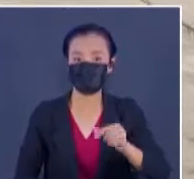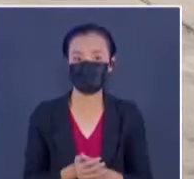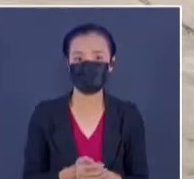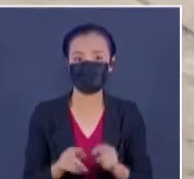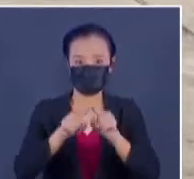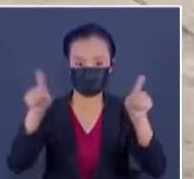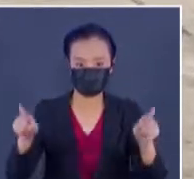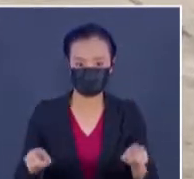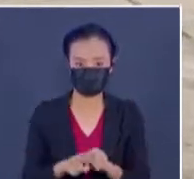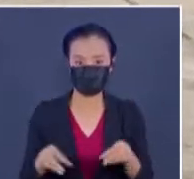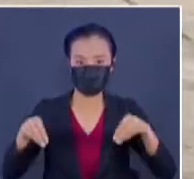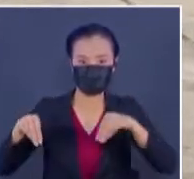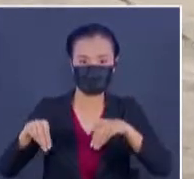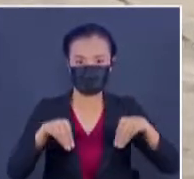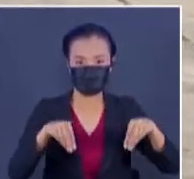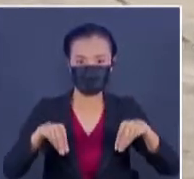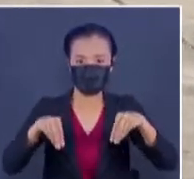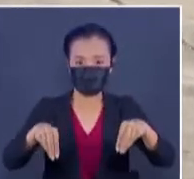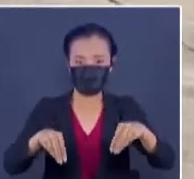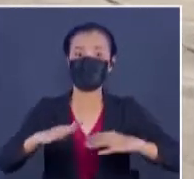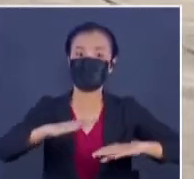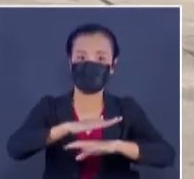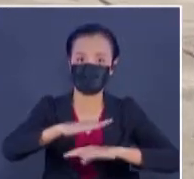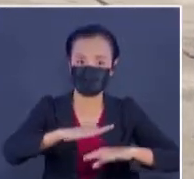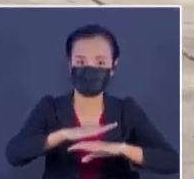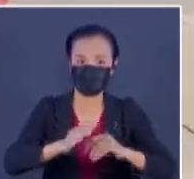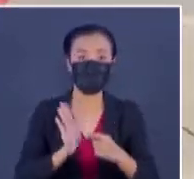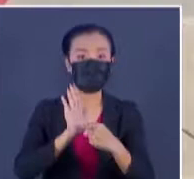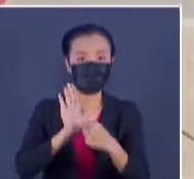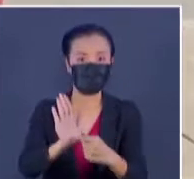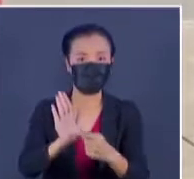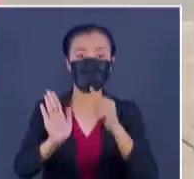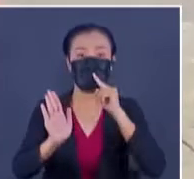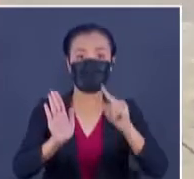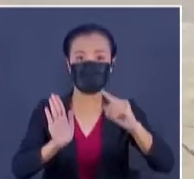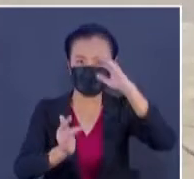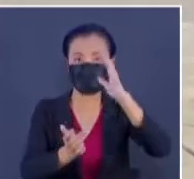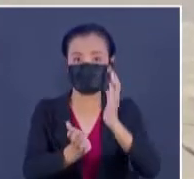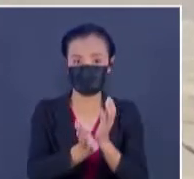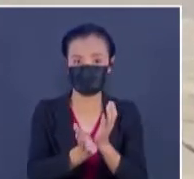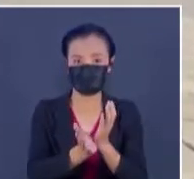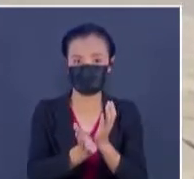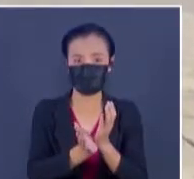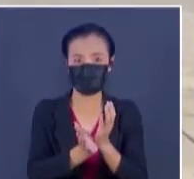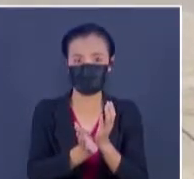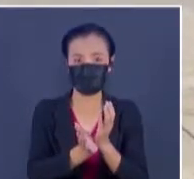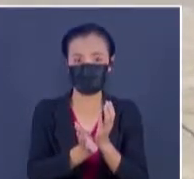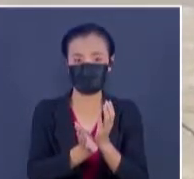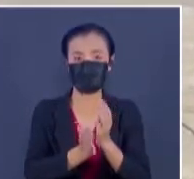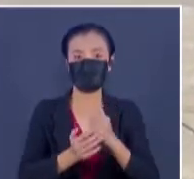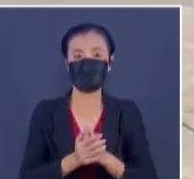ป้ายไวนิลอย่างที่เห็นเนี่ยครับแล้วก็นำเอกสารหลักฐานต่างๆเข้ามาร้องเรียนกับพลตำรวจตรีธวัชชัยพงษ์วิวัฒนชั